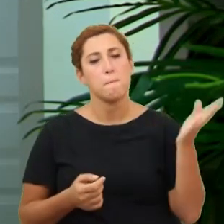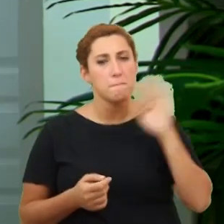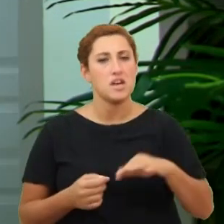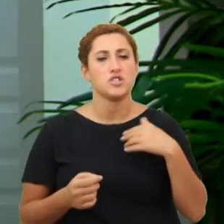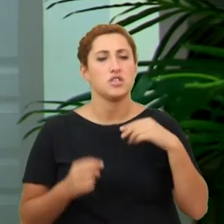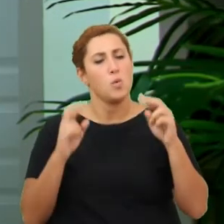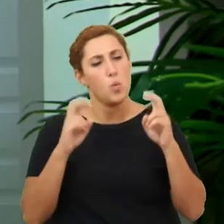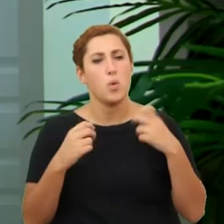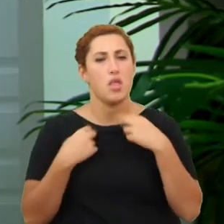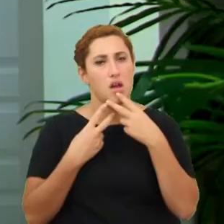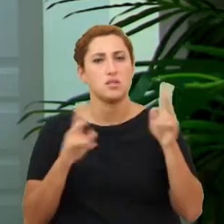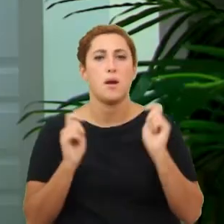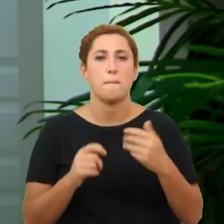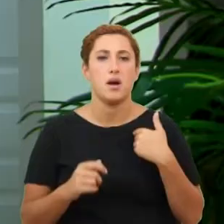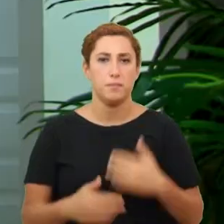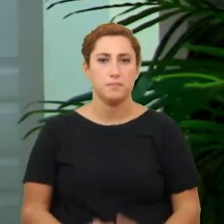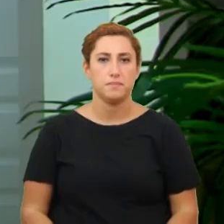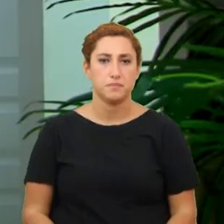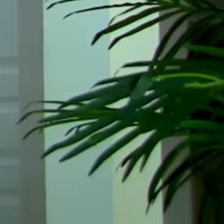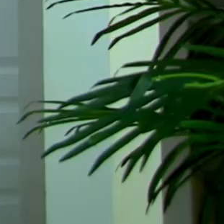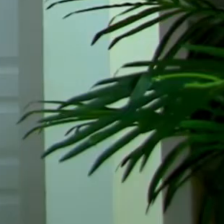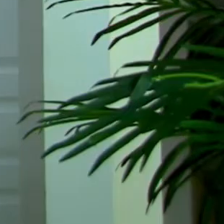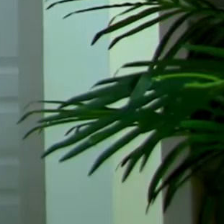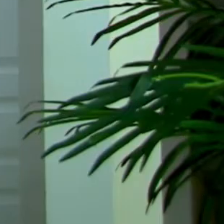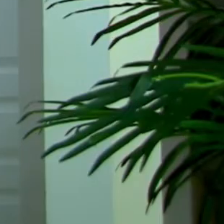türlü dile getiririm.